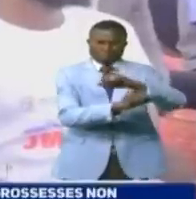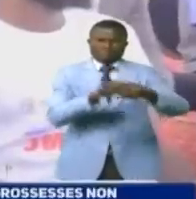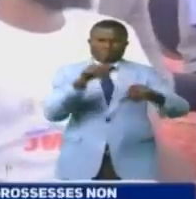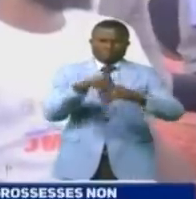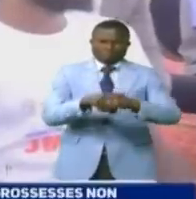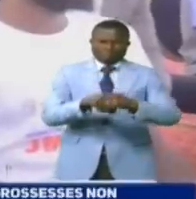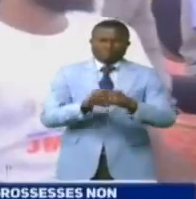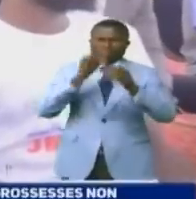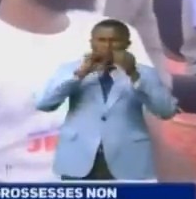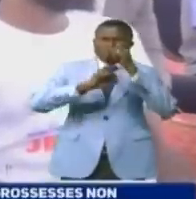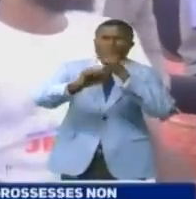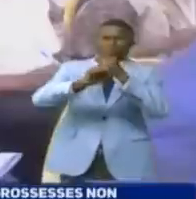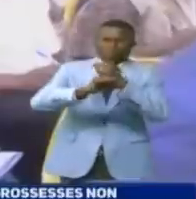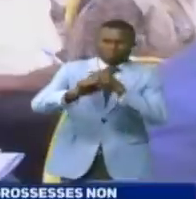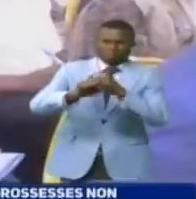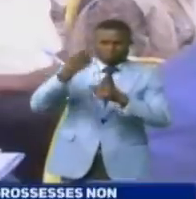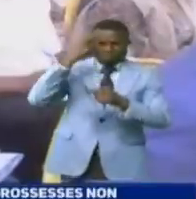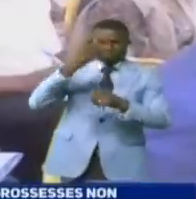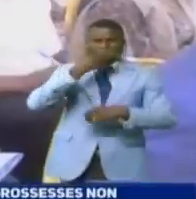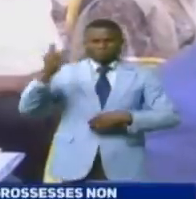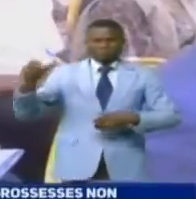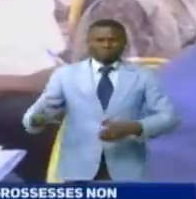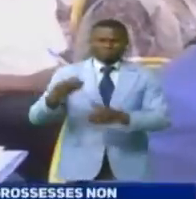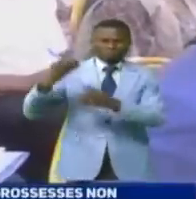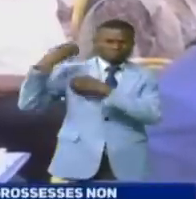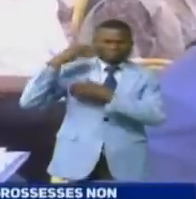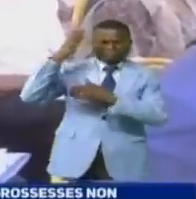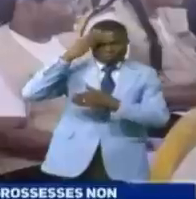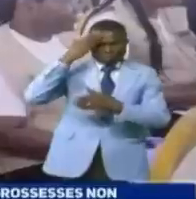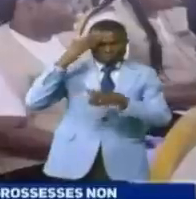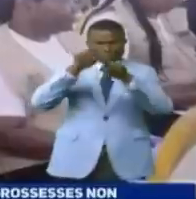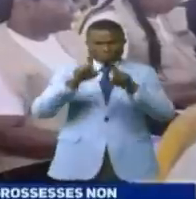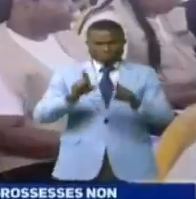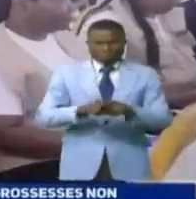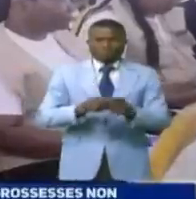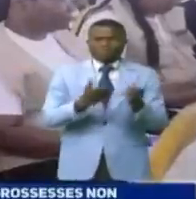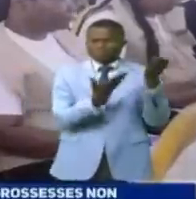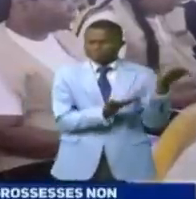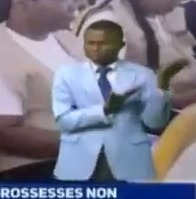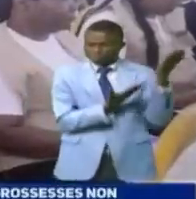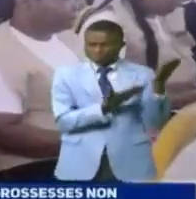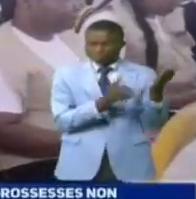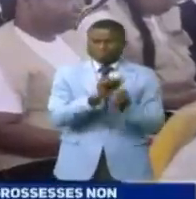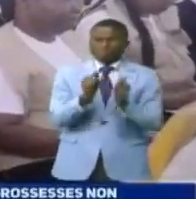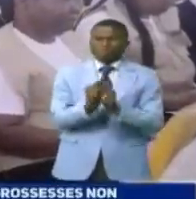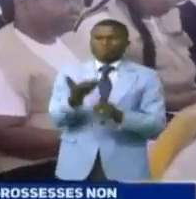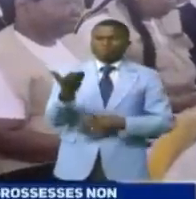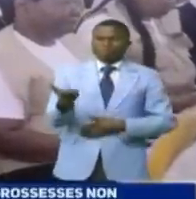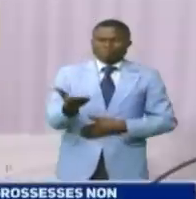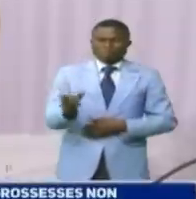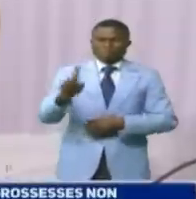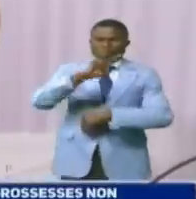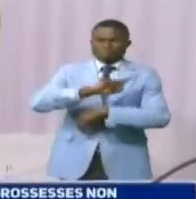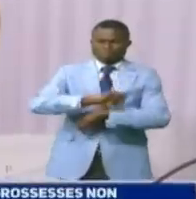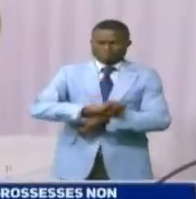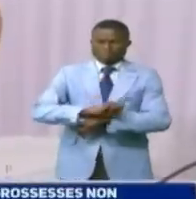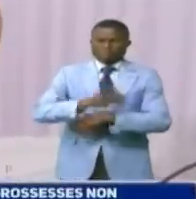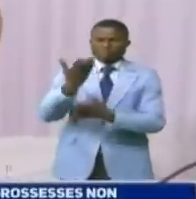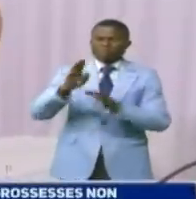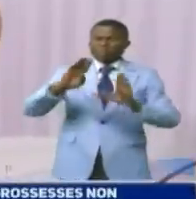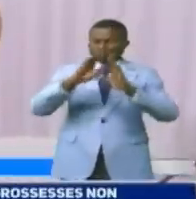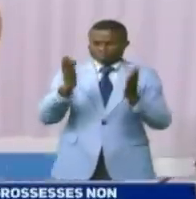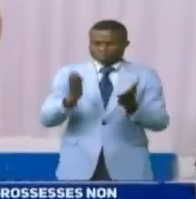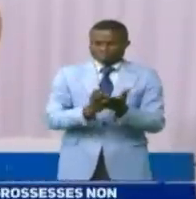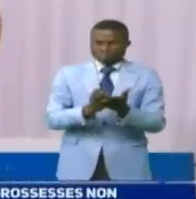la sensibilisation pour une meilleure prise de conscience de l'utilité de la contraception. Je vous invite tous à adopter